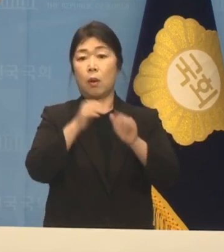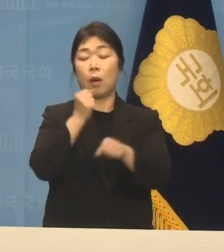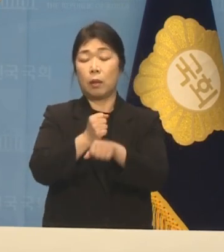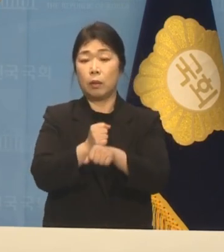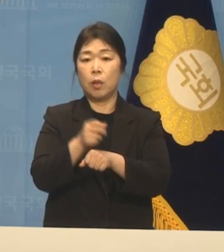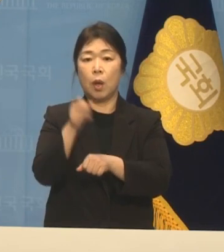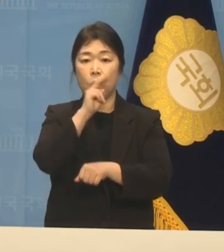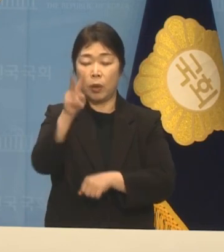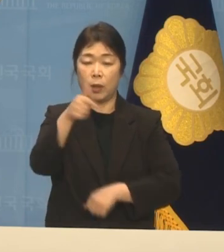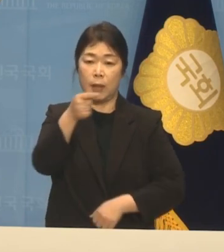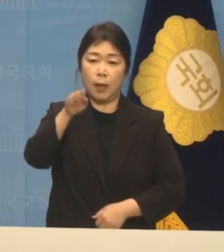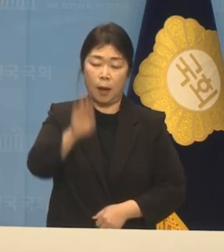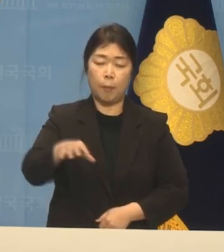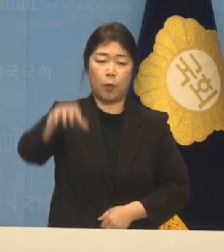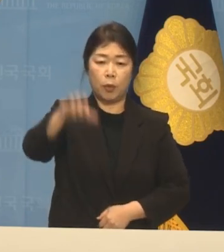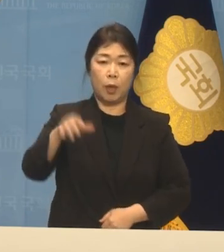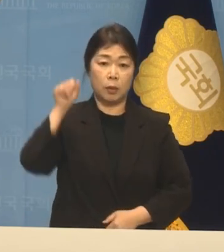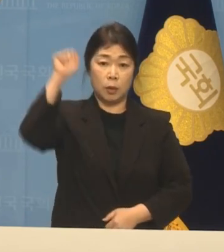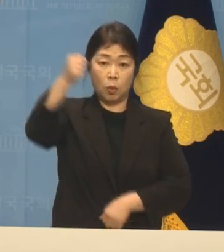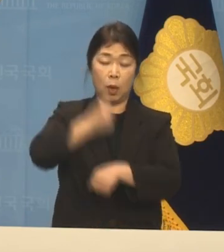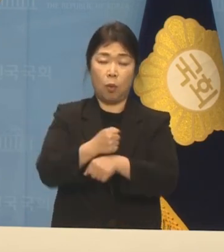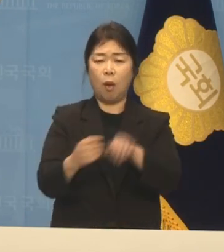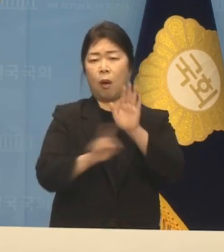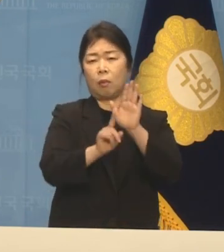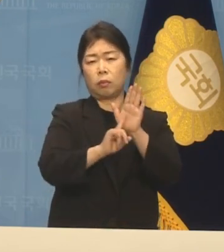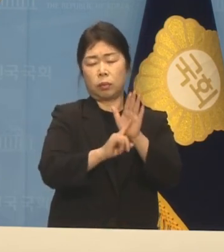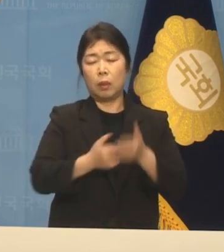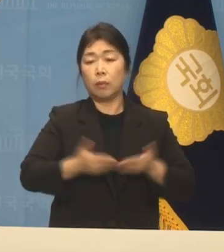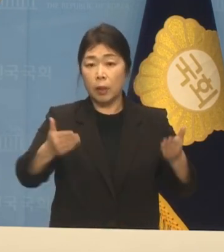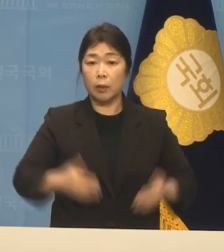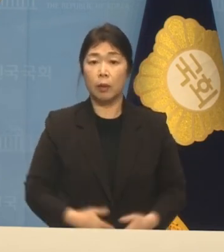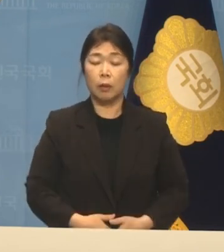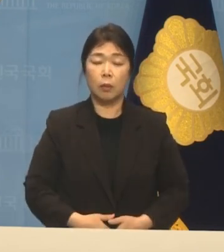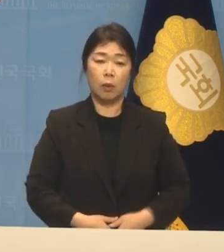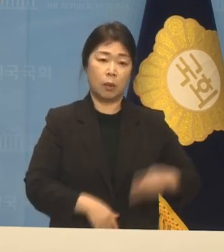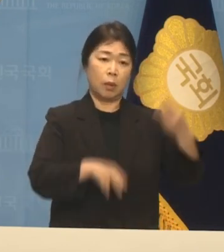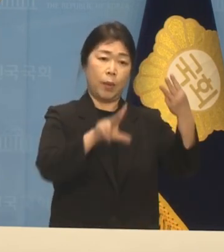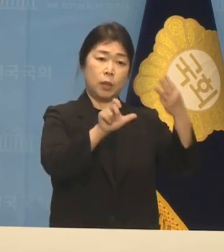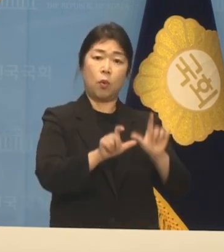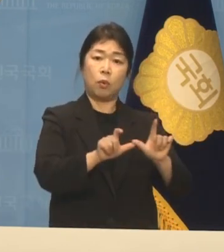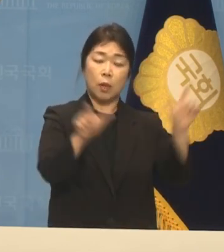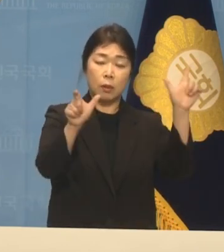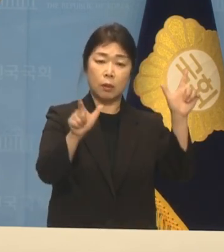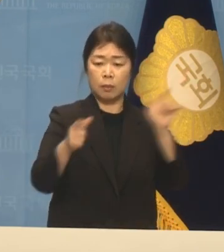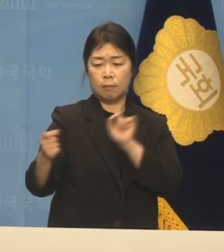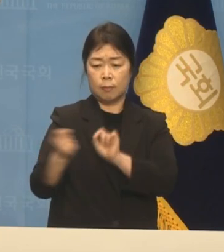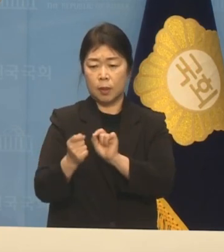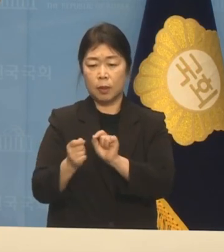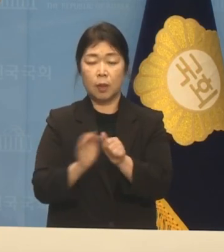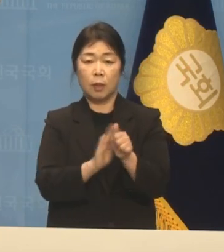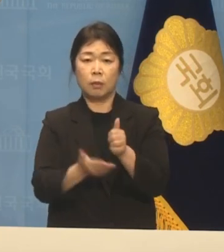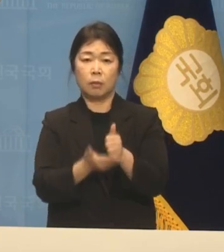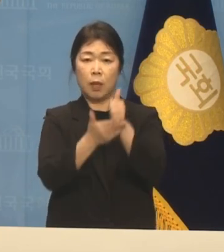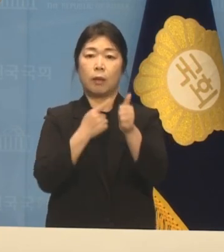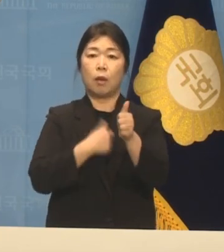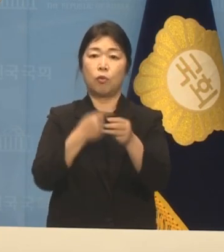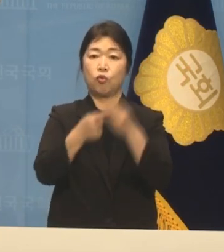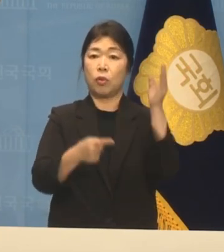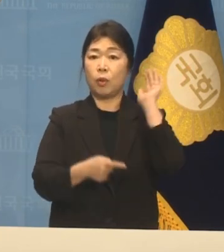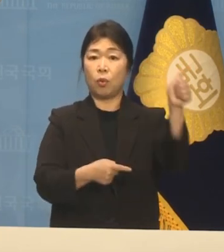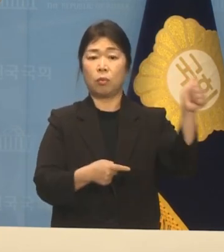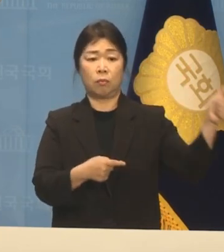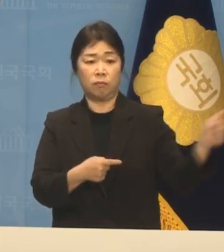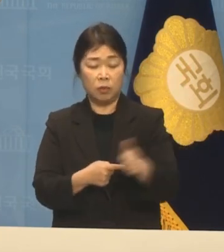지원 공약을 남발하고 있습니다. 급기야 3월 25일에는 최측근으로 모시던 윤석열